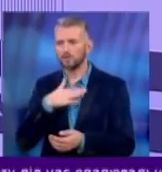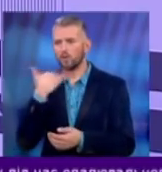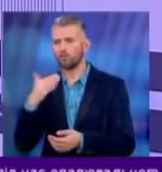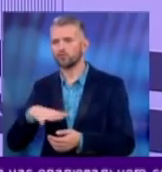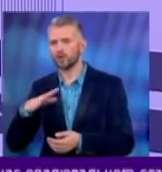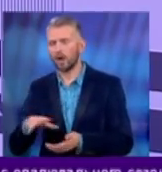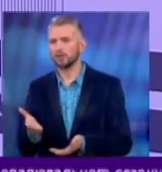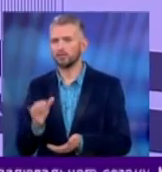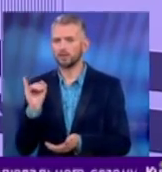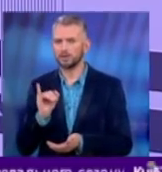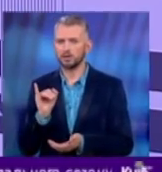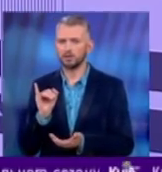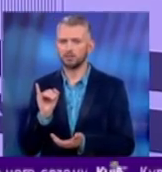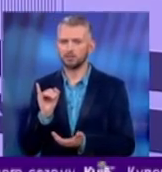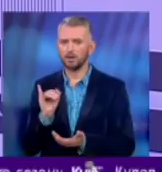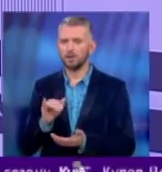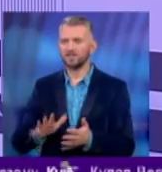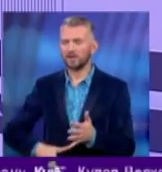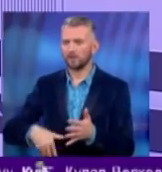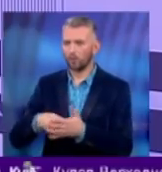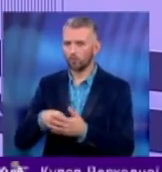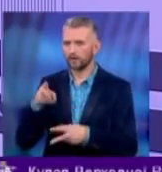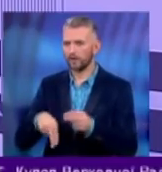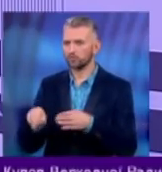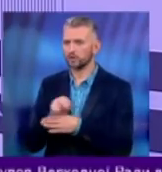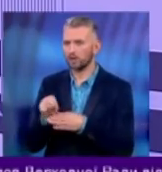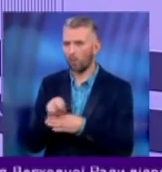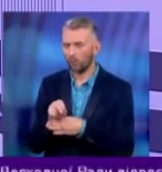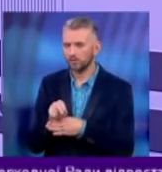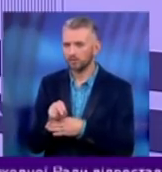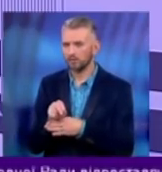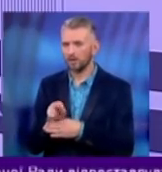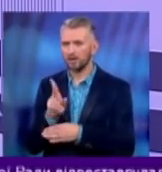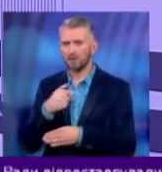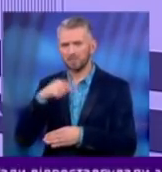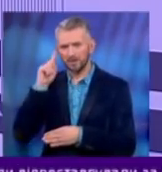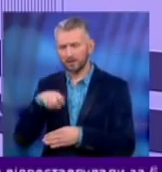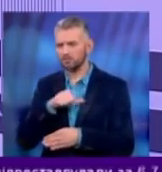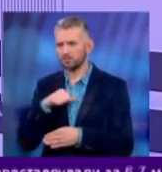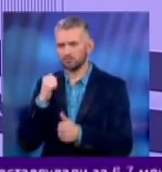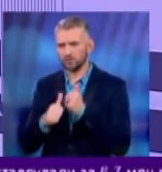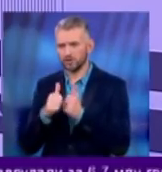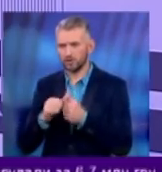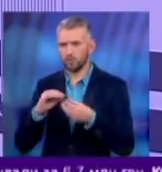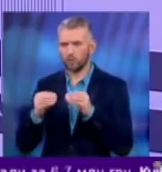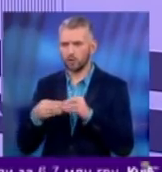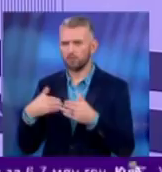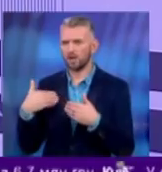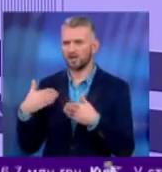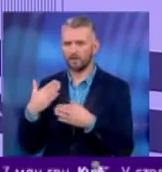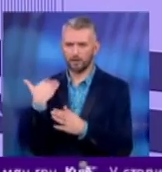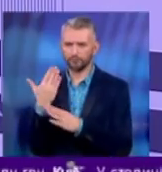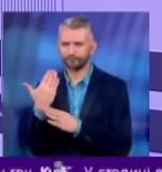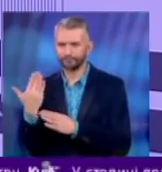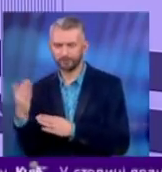чекати і, власне, за свій кошт завершують ремонт, там, як ми знаємо, найчастіша проблема – ставлять двері за свій